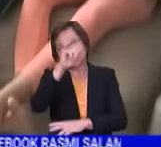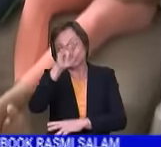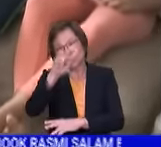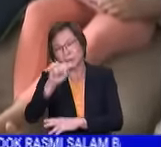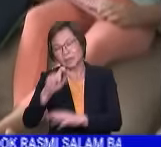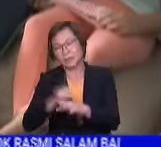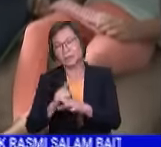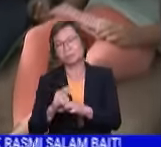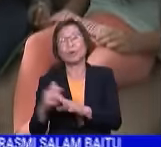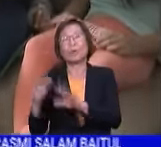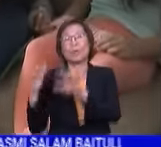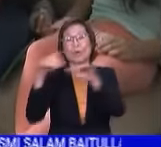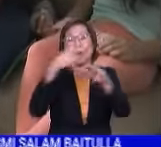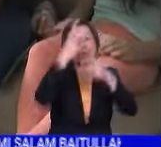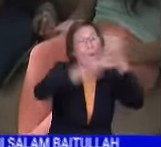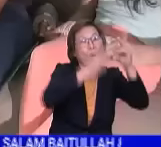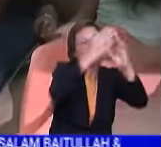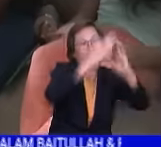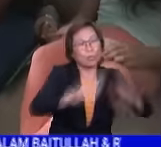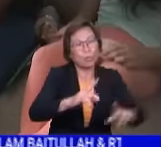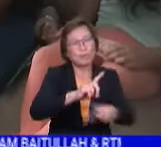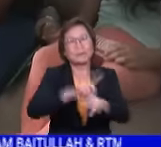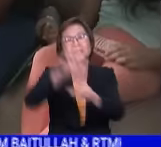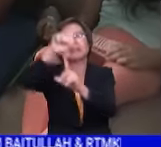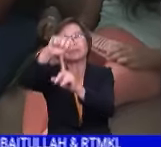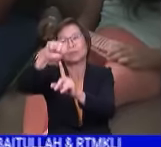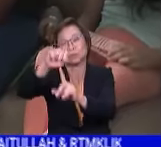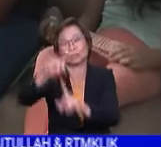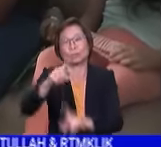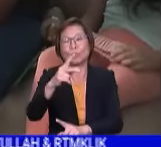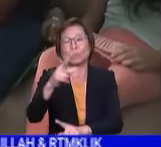di kediamannya di Sentul, Kuala Lumpur.